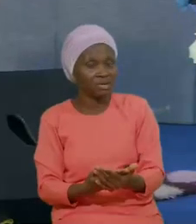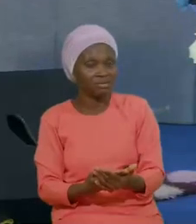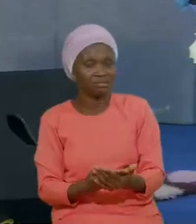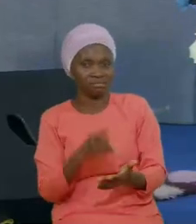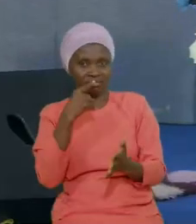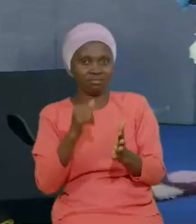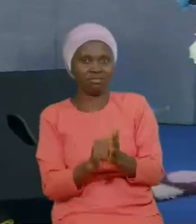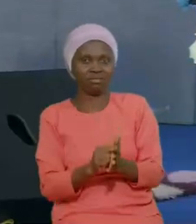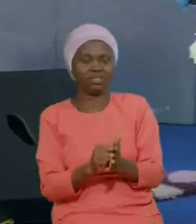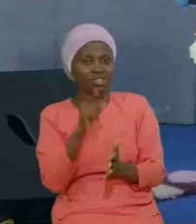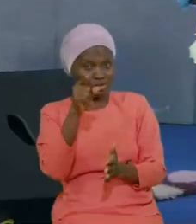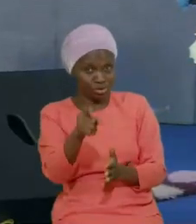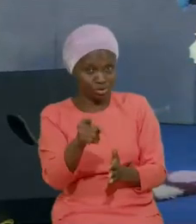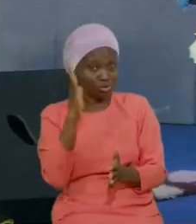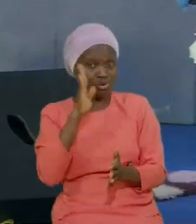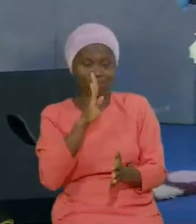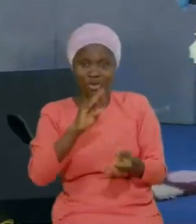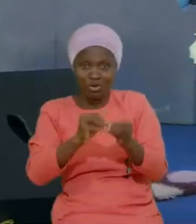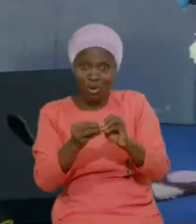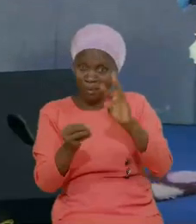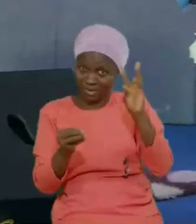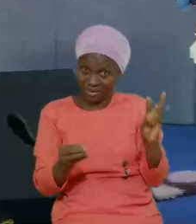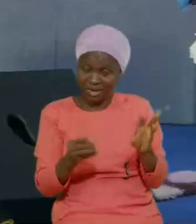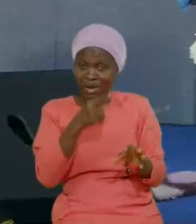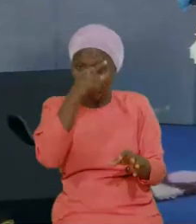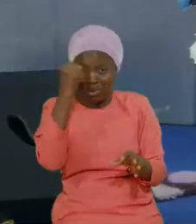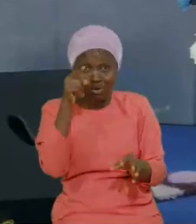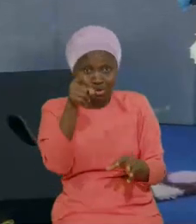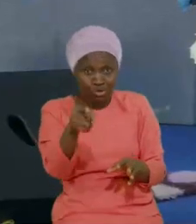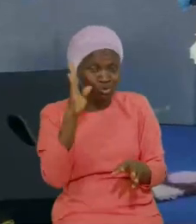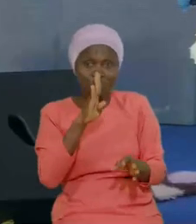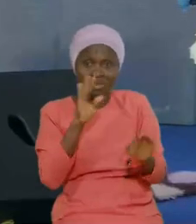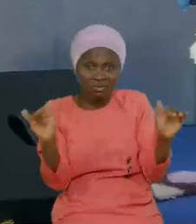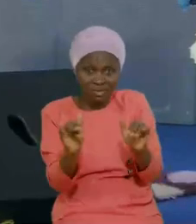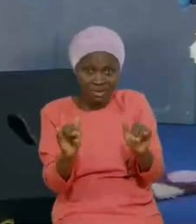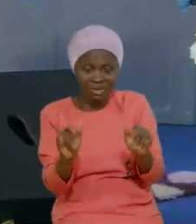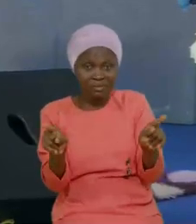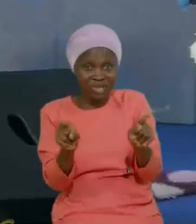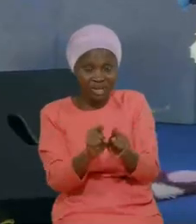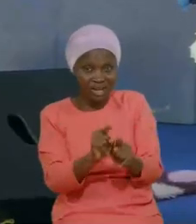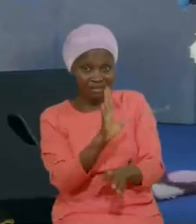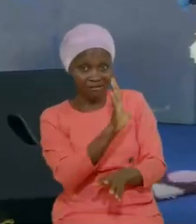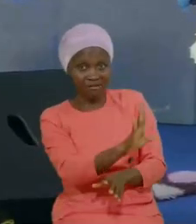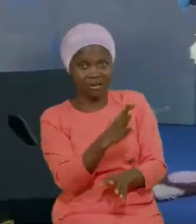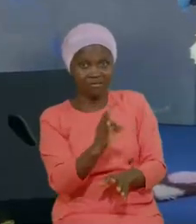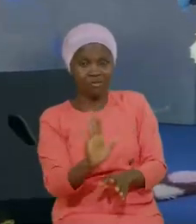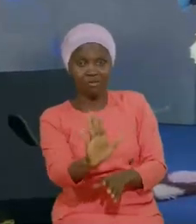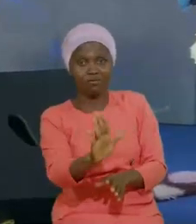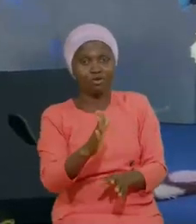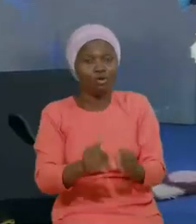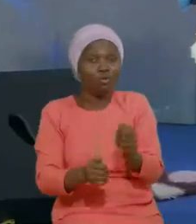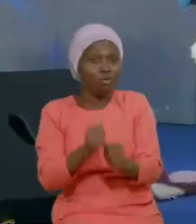s'ils sont monsieur, madame, qui ne fait rien dans la vie, you will be like il dit, tu seras five of your